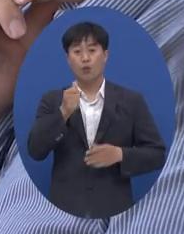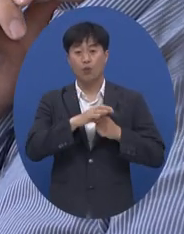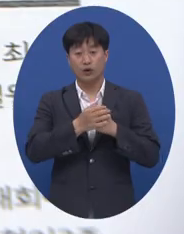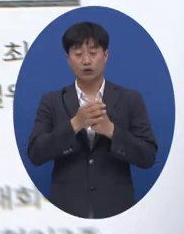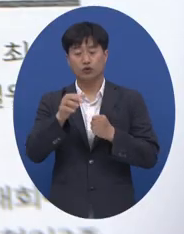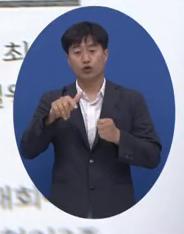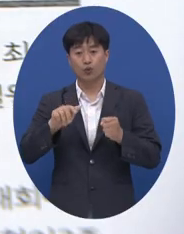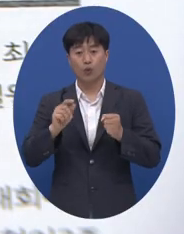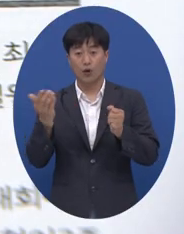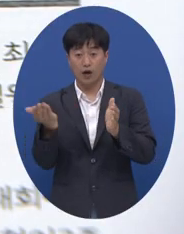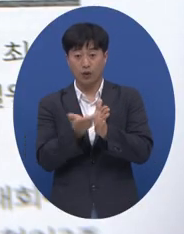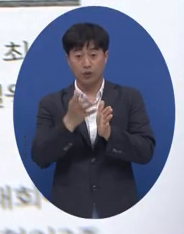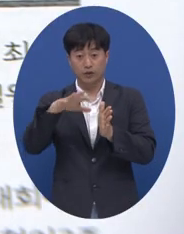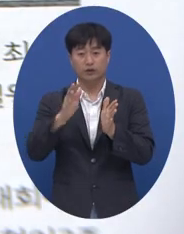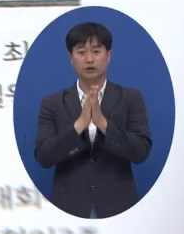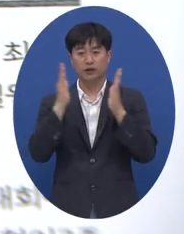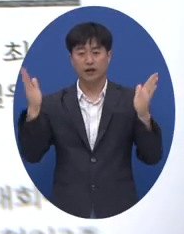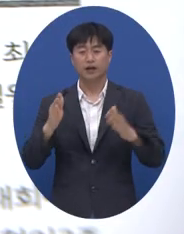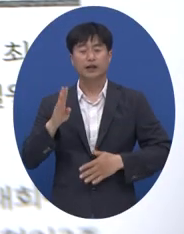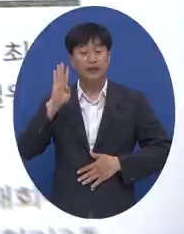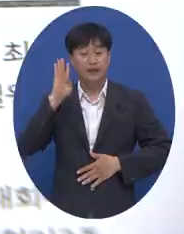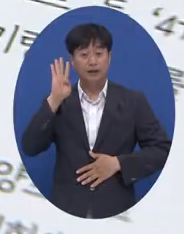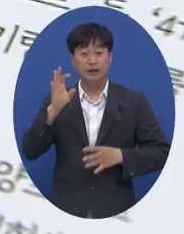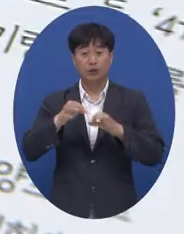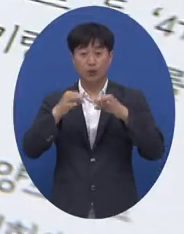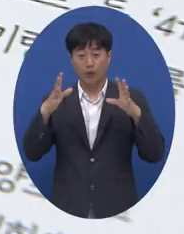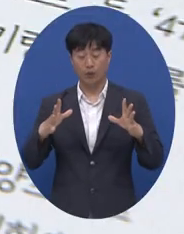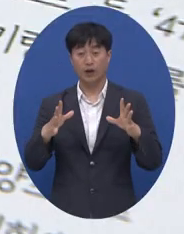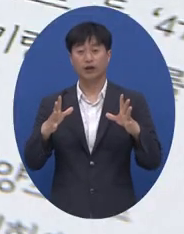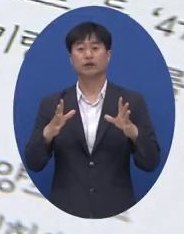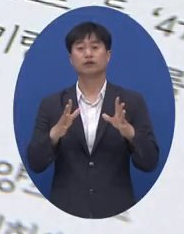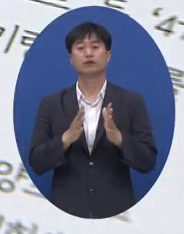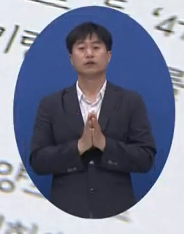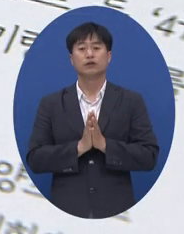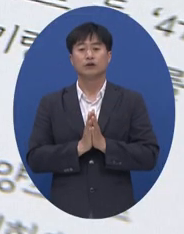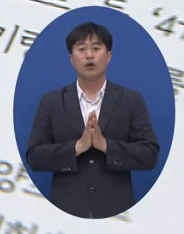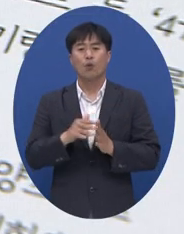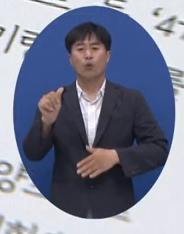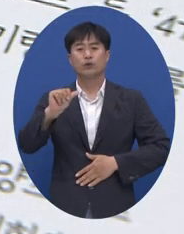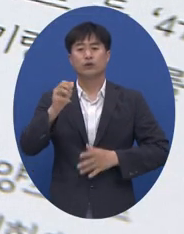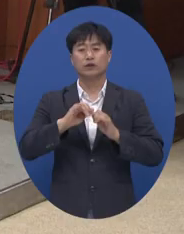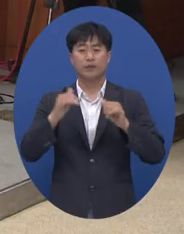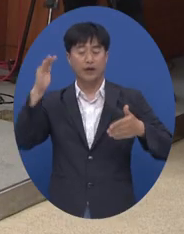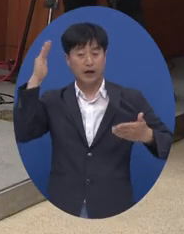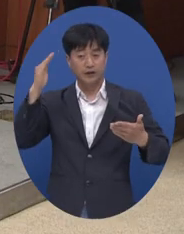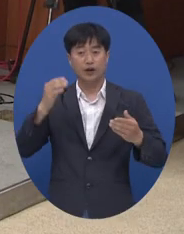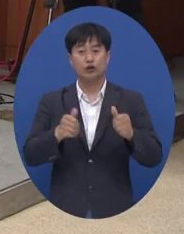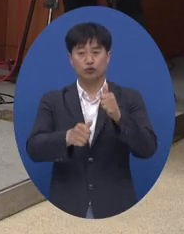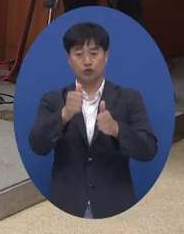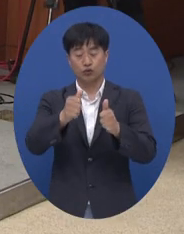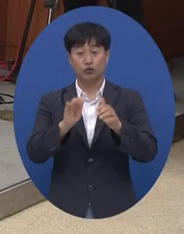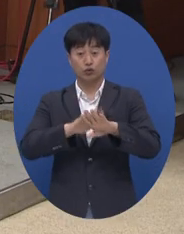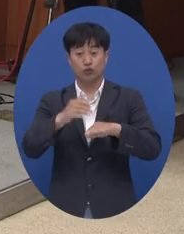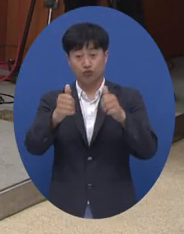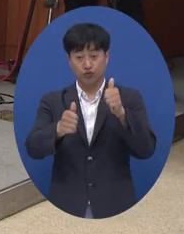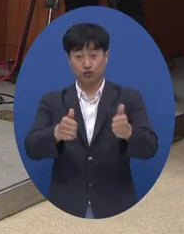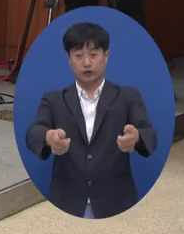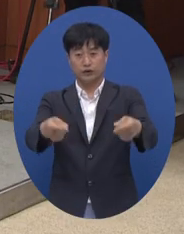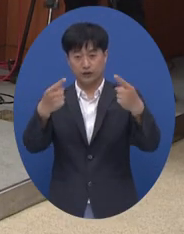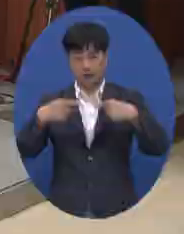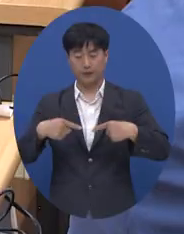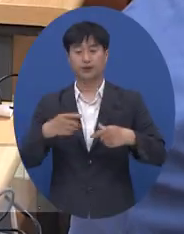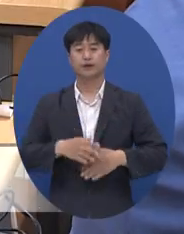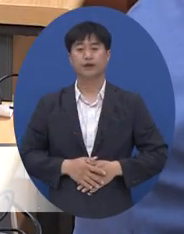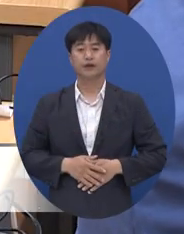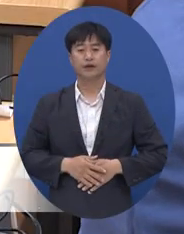올립니다 이달 15일 개막해 에 나흘간의 열전을 예고한 이번 행사엔 5000명의 학생과 선수가 참가해 기량을 겨룬